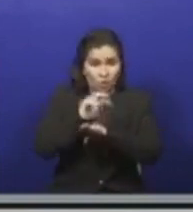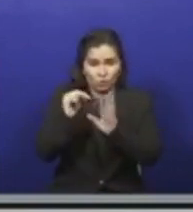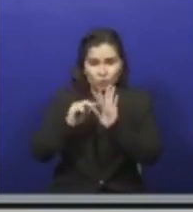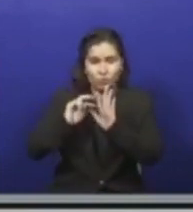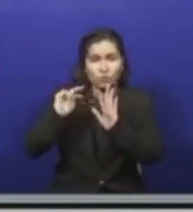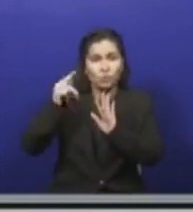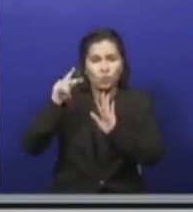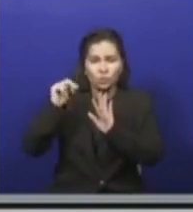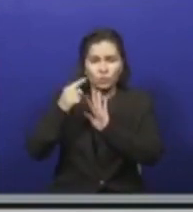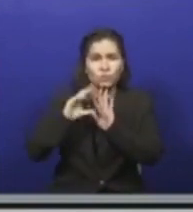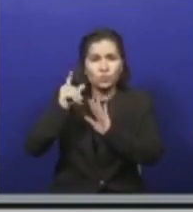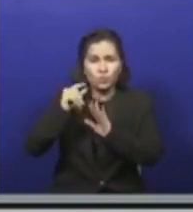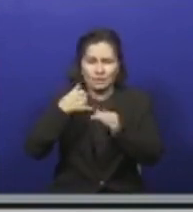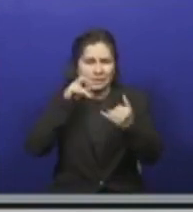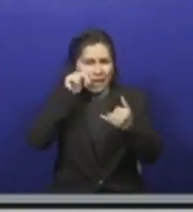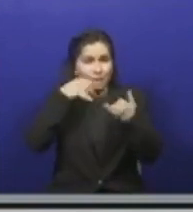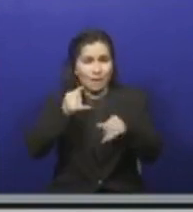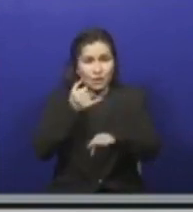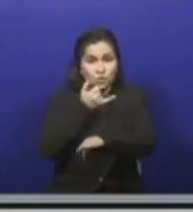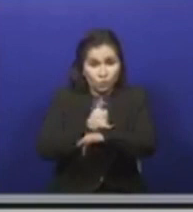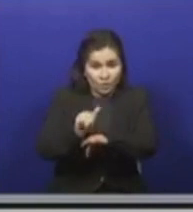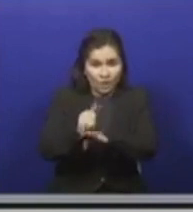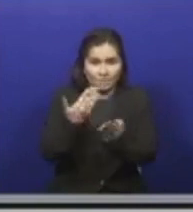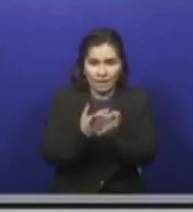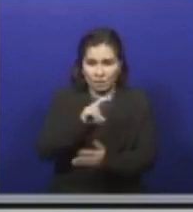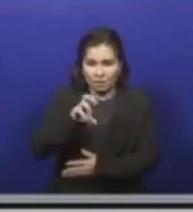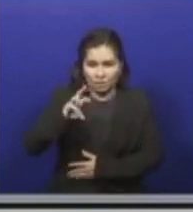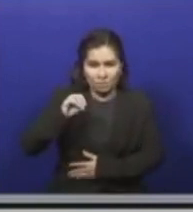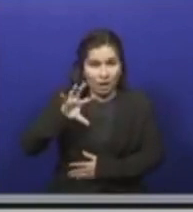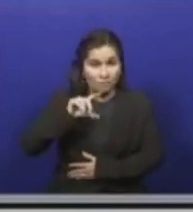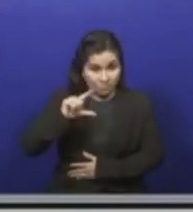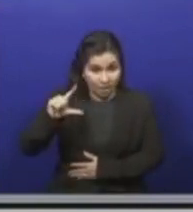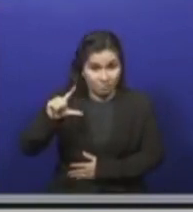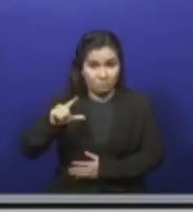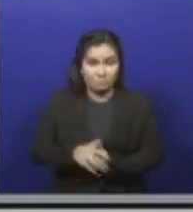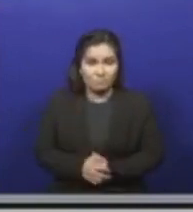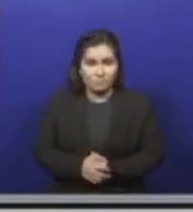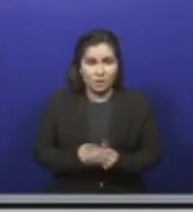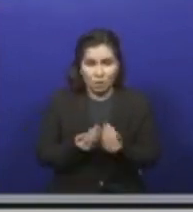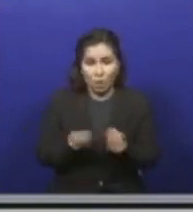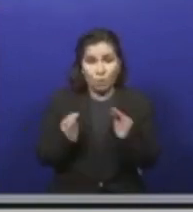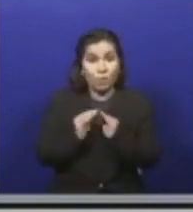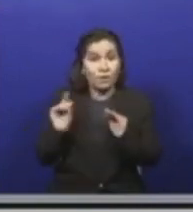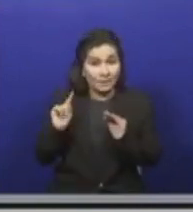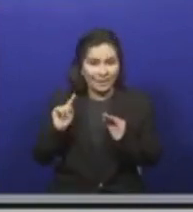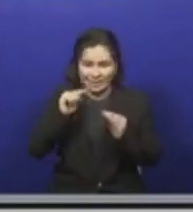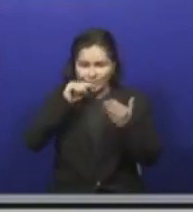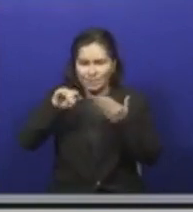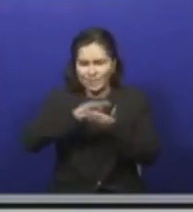ำที่สวนน้ำการ์ตูนเน็ตเวิร์ก265ล้านมีครอบครัวไหนไหมครับท่านประธานในประเท